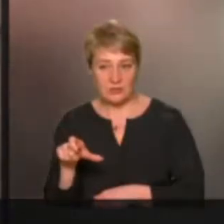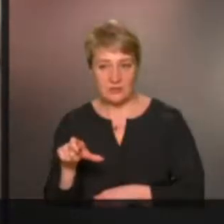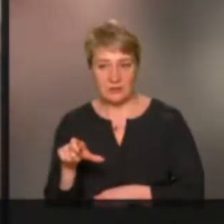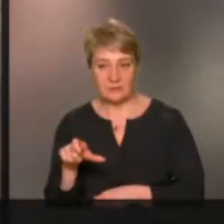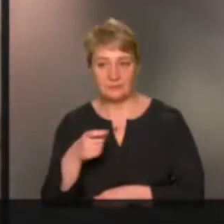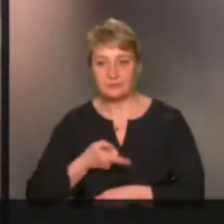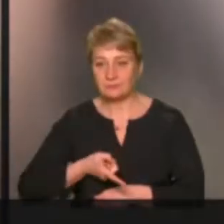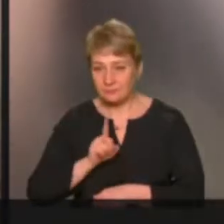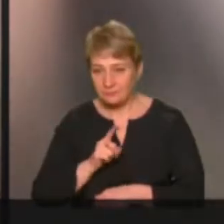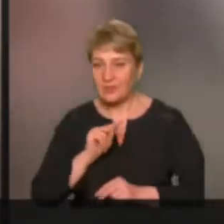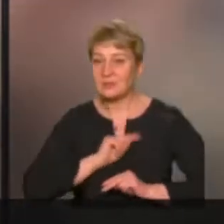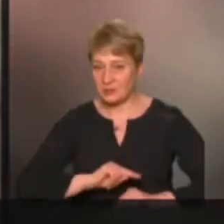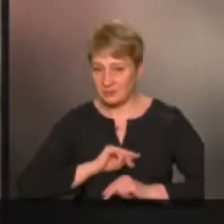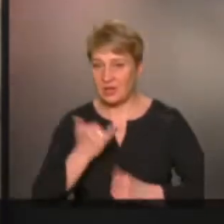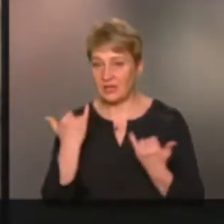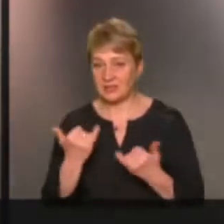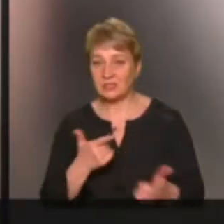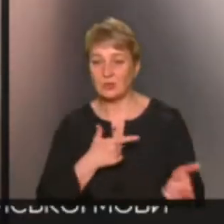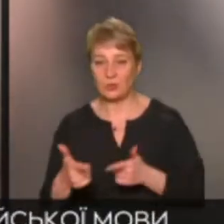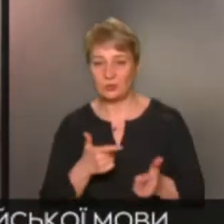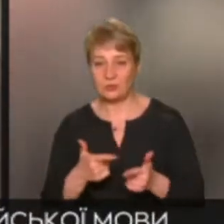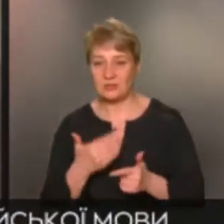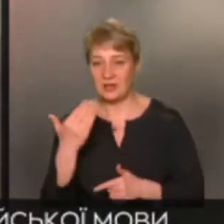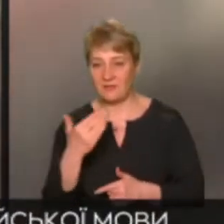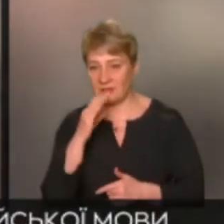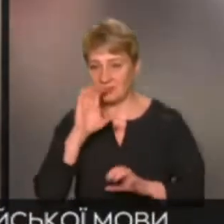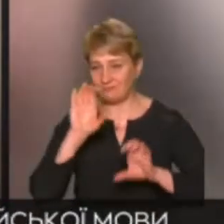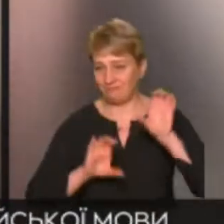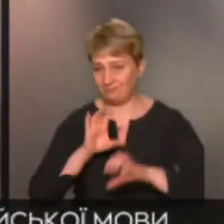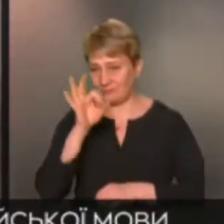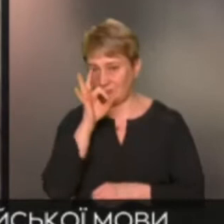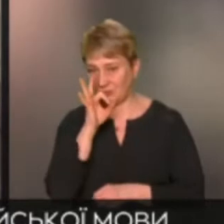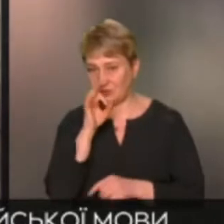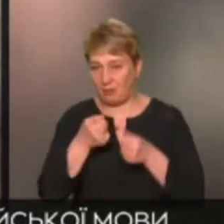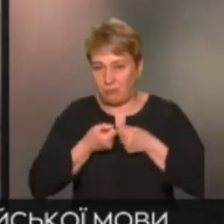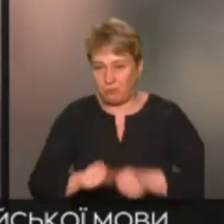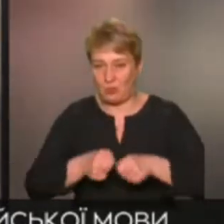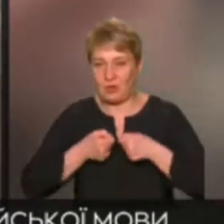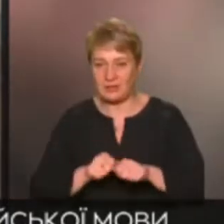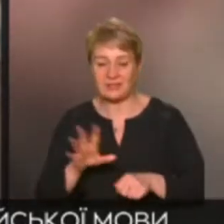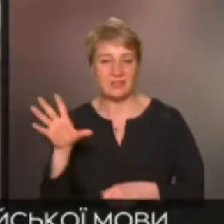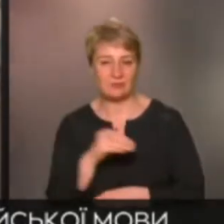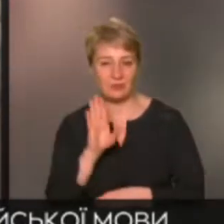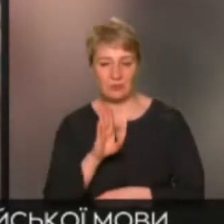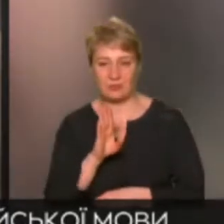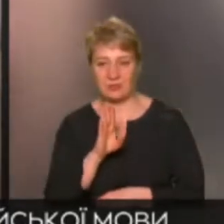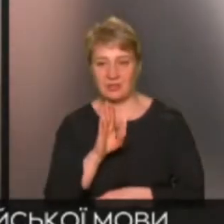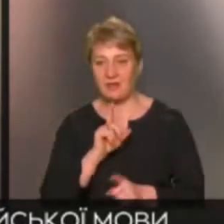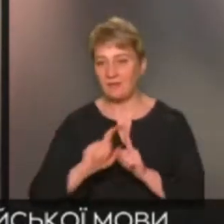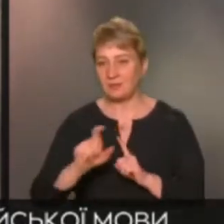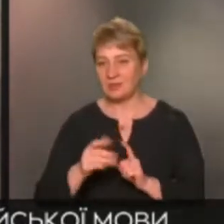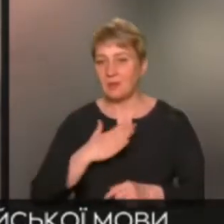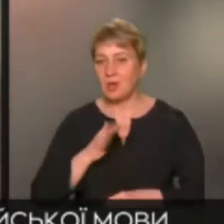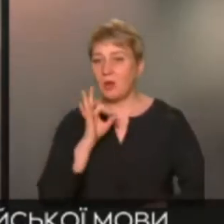спрацювали, тепер готуйтеся. Ваш задній прибор – пукани. Все життя за те буде відповідати. Моя вам порада –